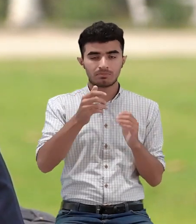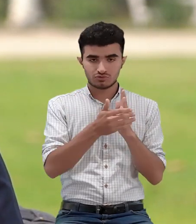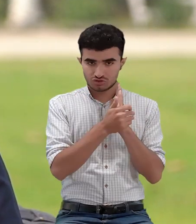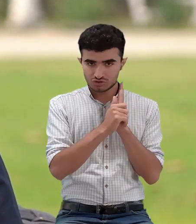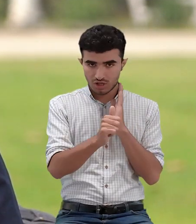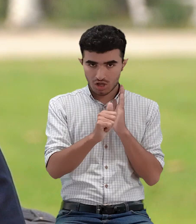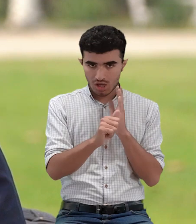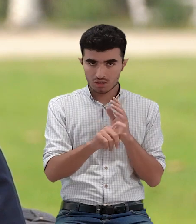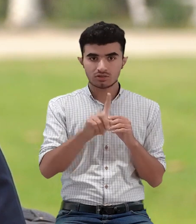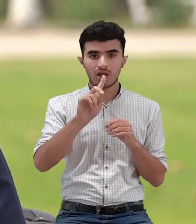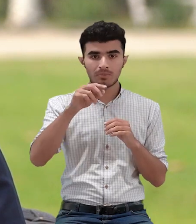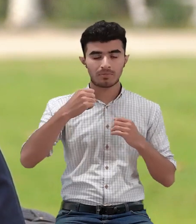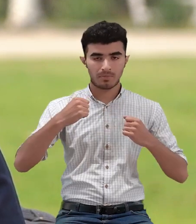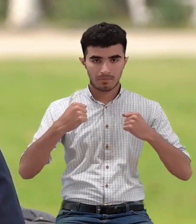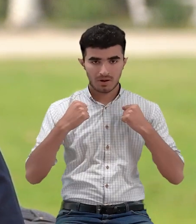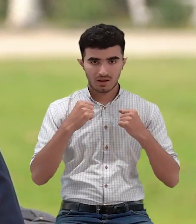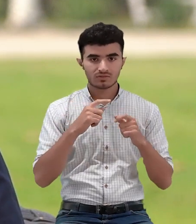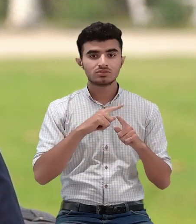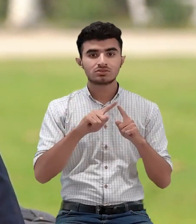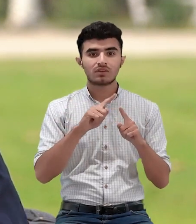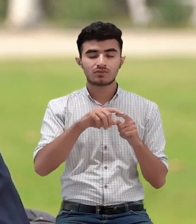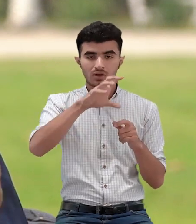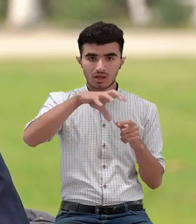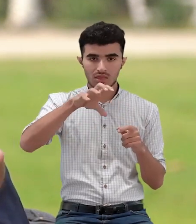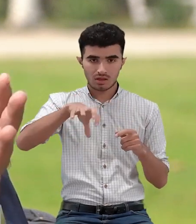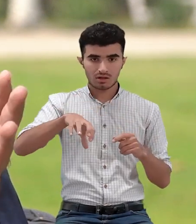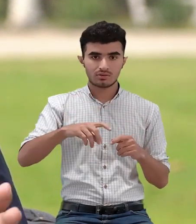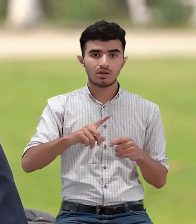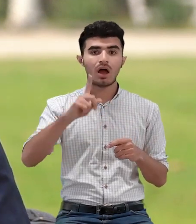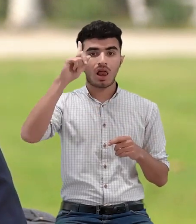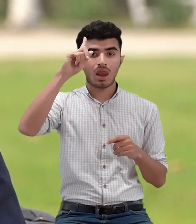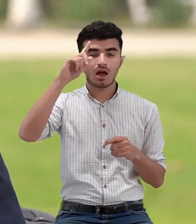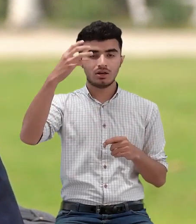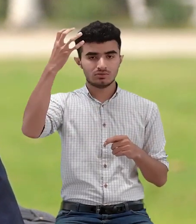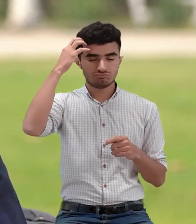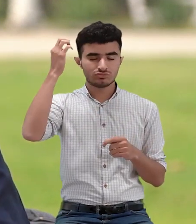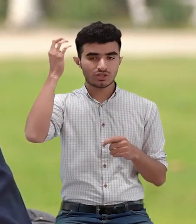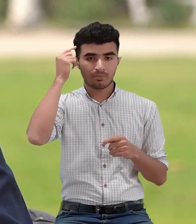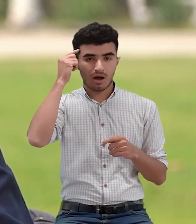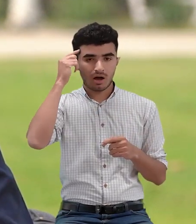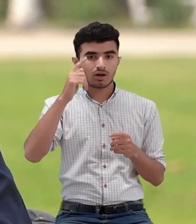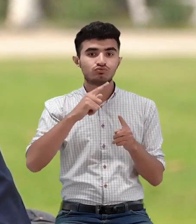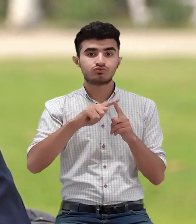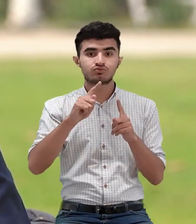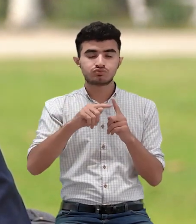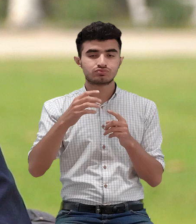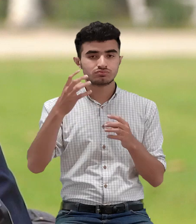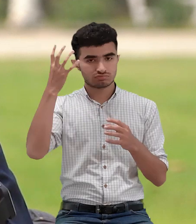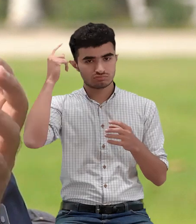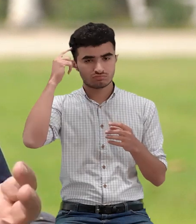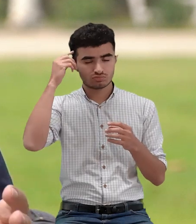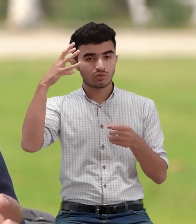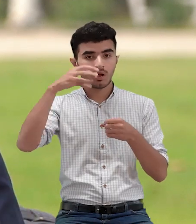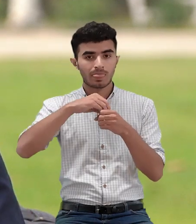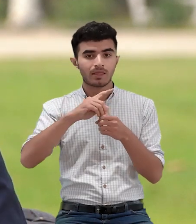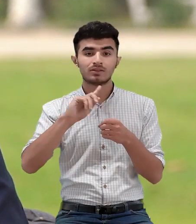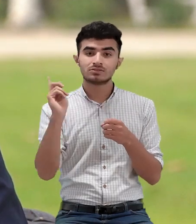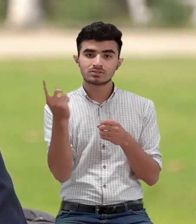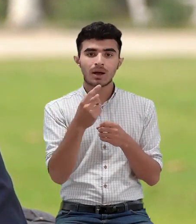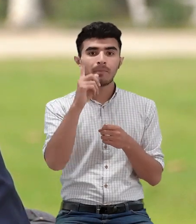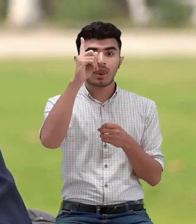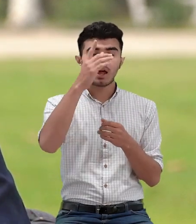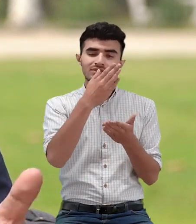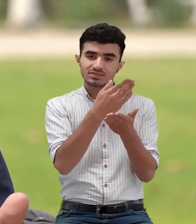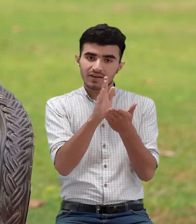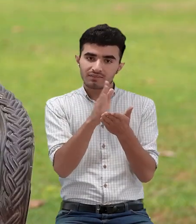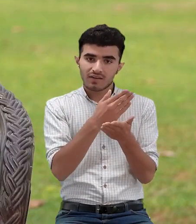لیے صلاحیتیں، آپ کی کیپیبلٹیز، ابیلٹیز، اپروچز، ٹیمپرامنٹ، اور اسی طرح آپ کا جو مائنڈ سیٹ ہے، یہ سارا